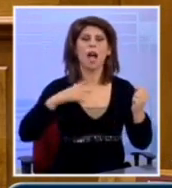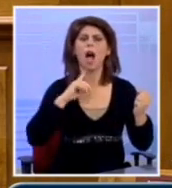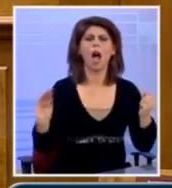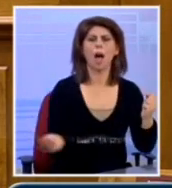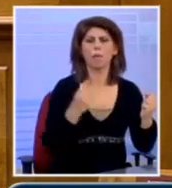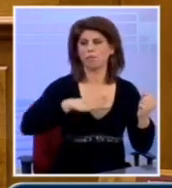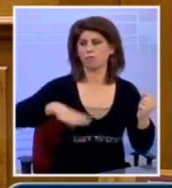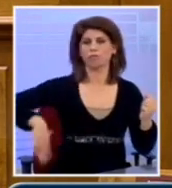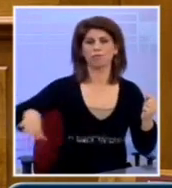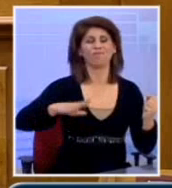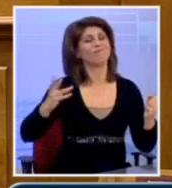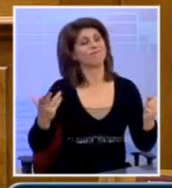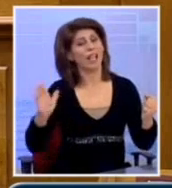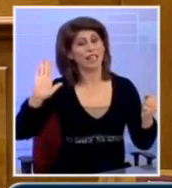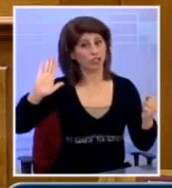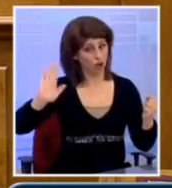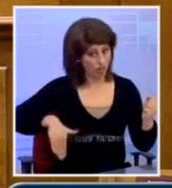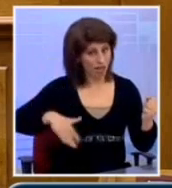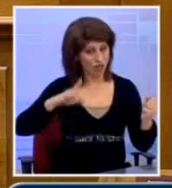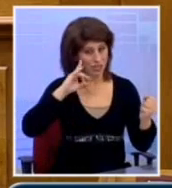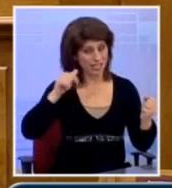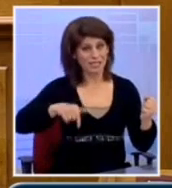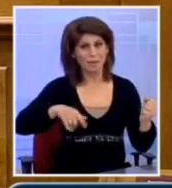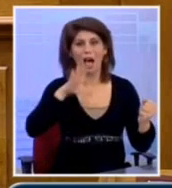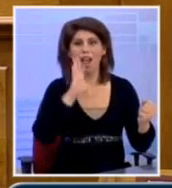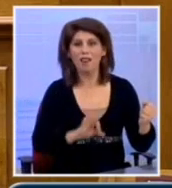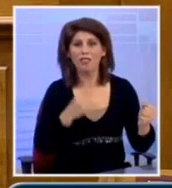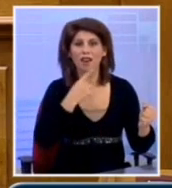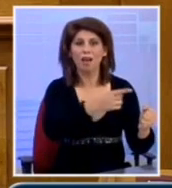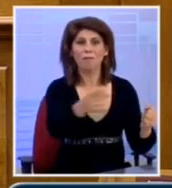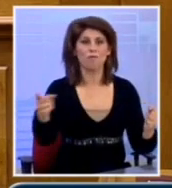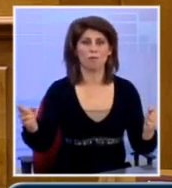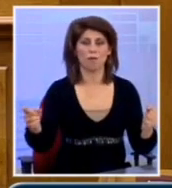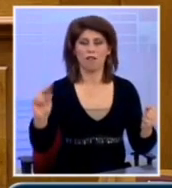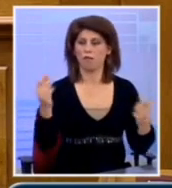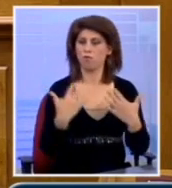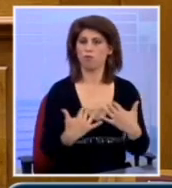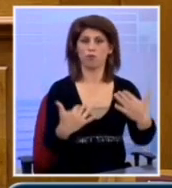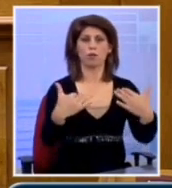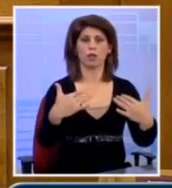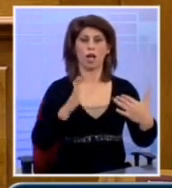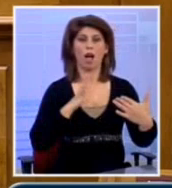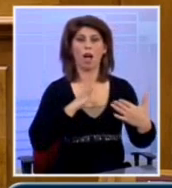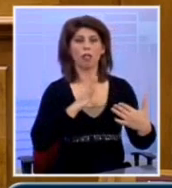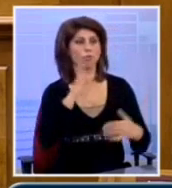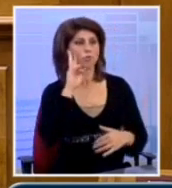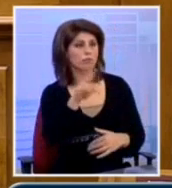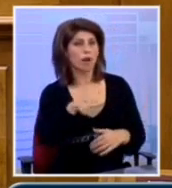τέλει, ξέρετε, πρέπει σήμερα να πούμε αλήθειες ενώπιον της Βουλής και των πολιτών που μας παρακολουθούν.